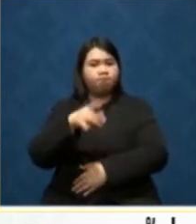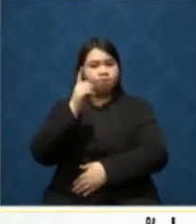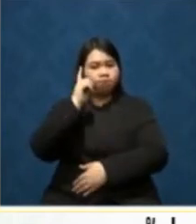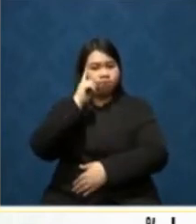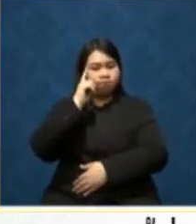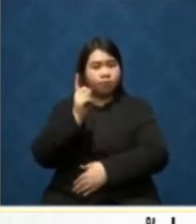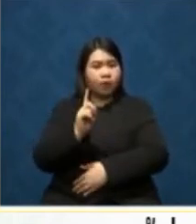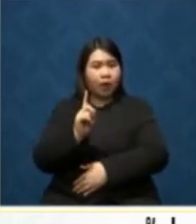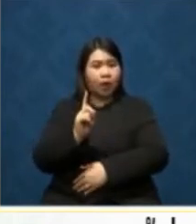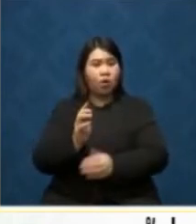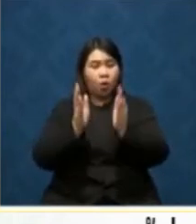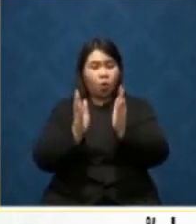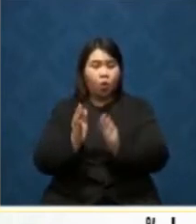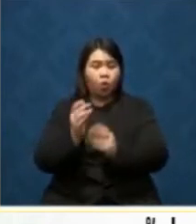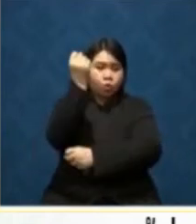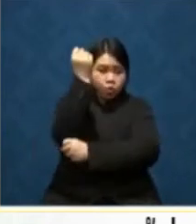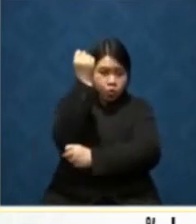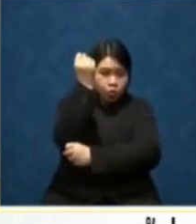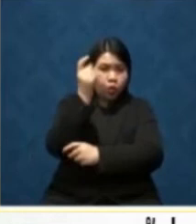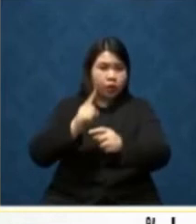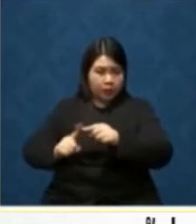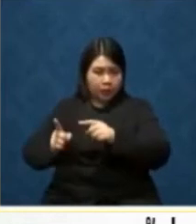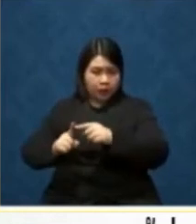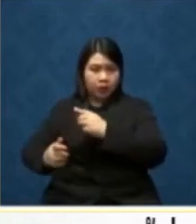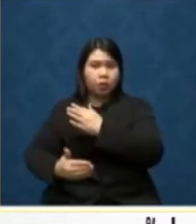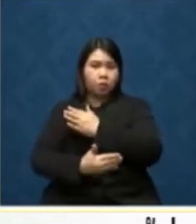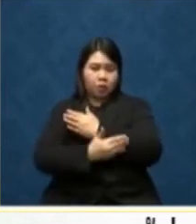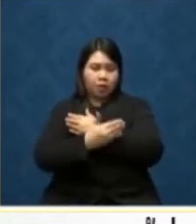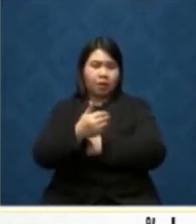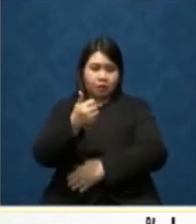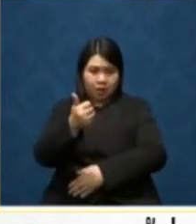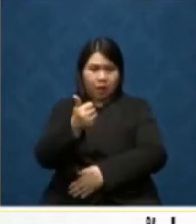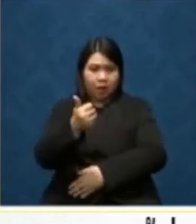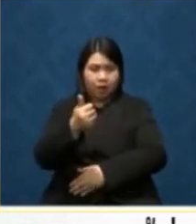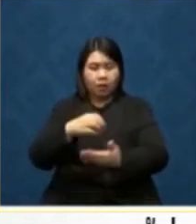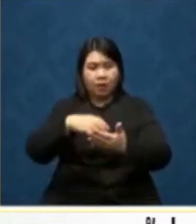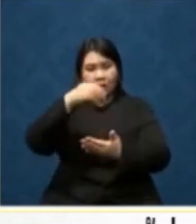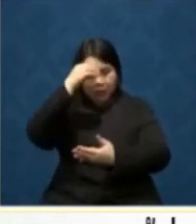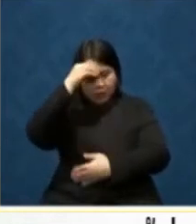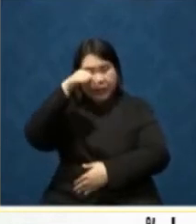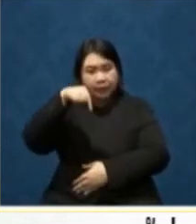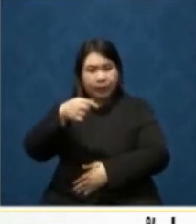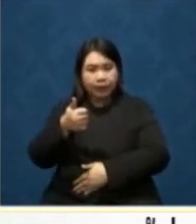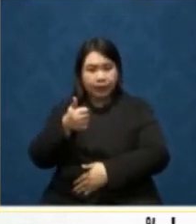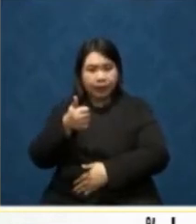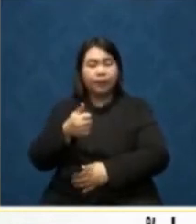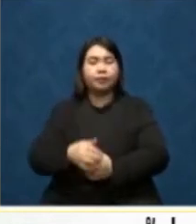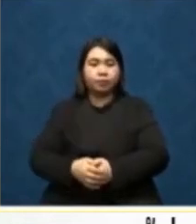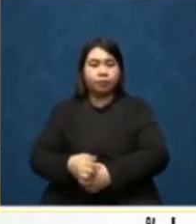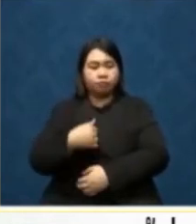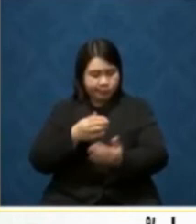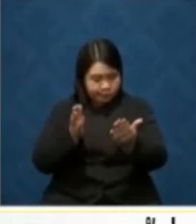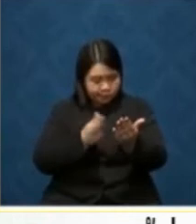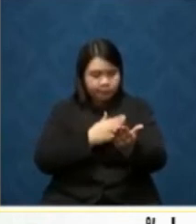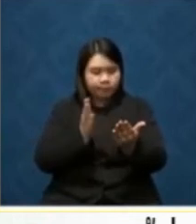ประชาชนทั่วทั่วไป โดยจะเพระคนยากคนจนได้มีอก